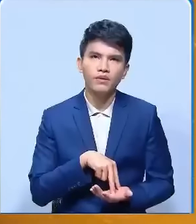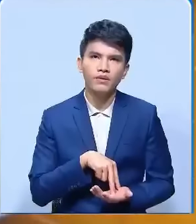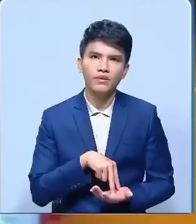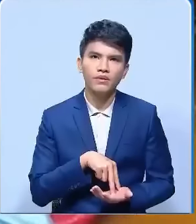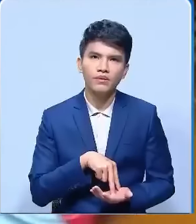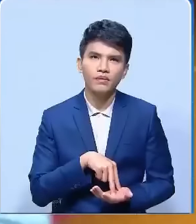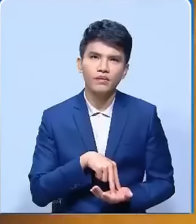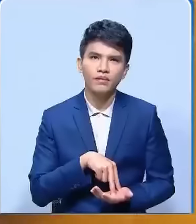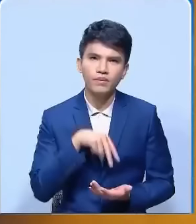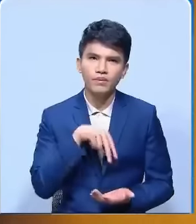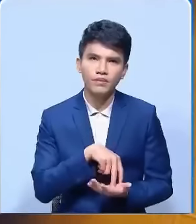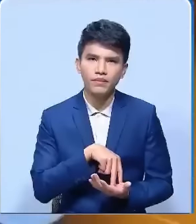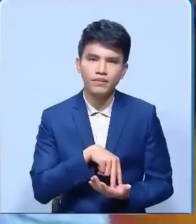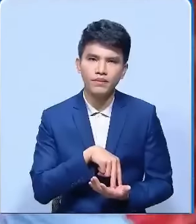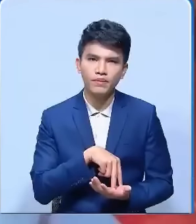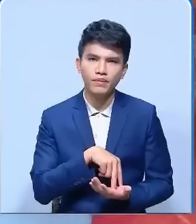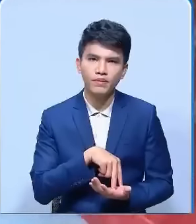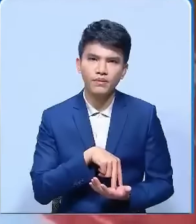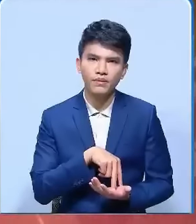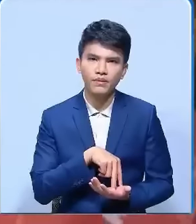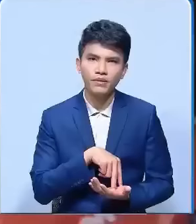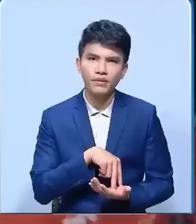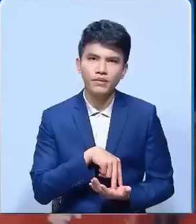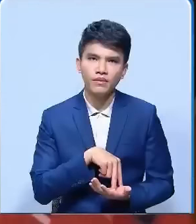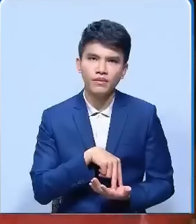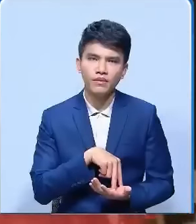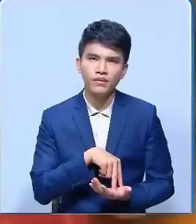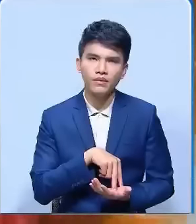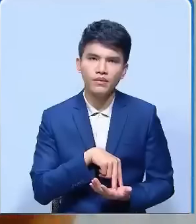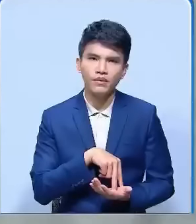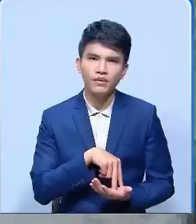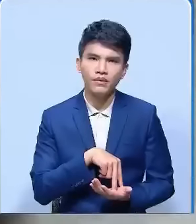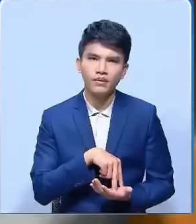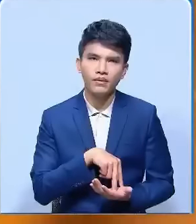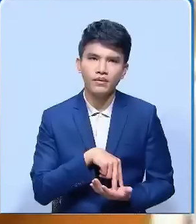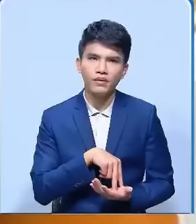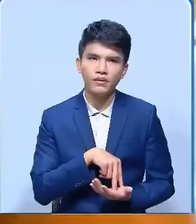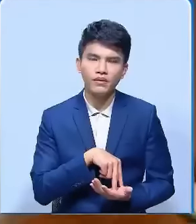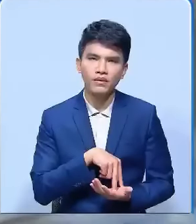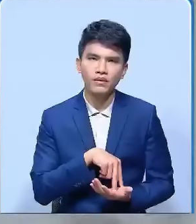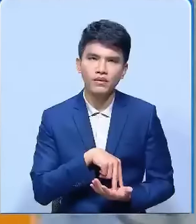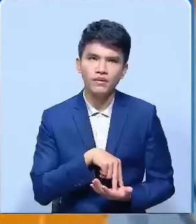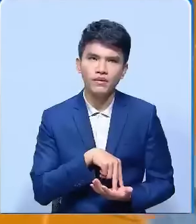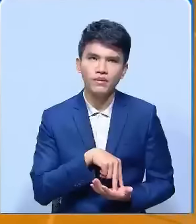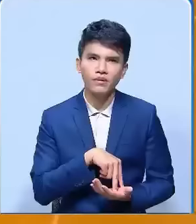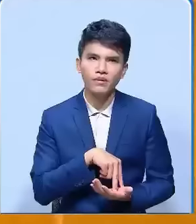ยมาทำไมออกมาเลยมาทำไมออกมาเลยเนี่ยง่ายจริง นี่แหละอุปกรณ์อะ